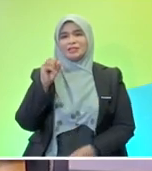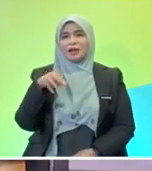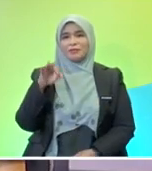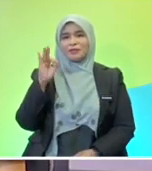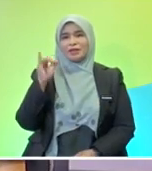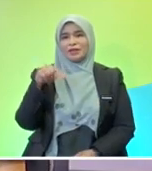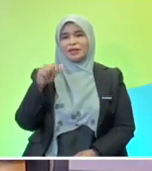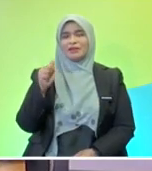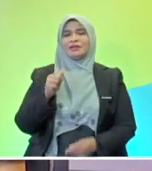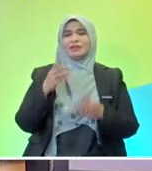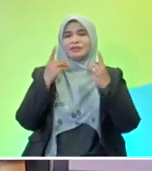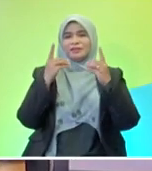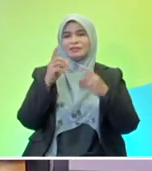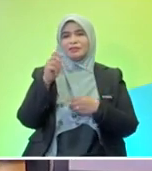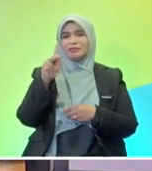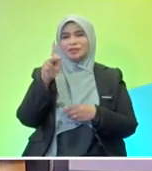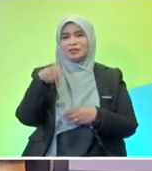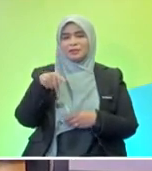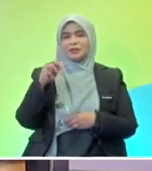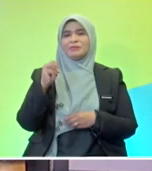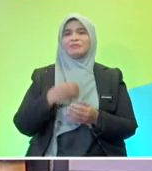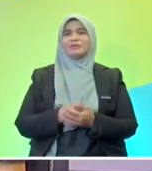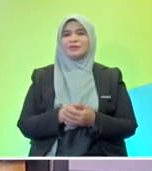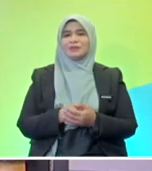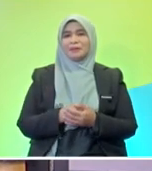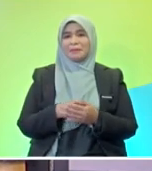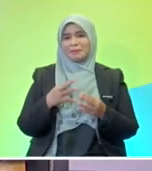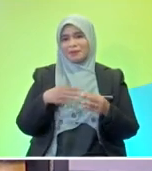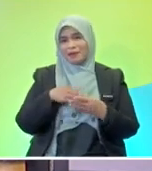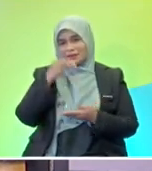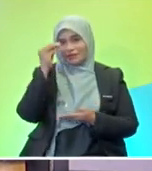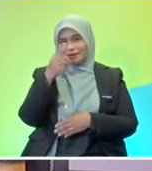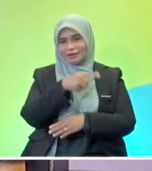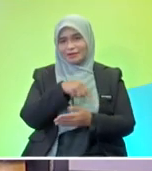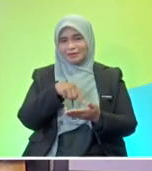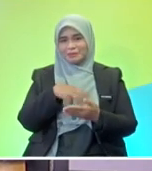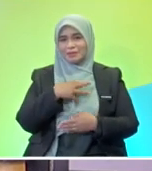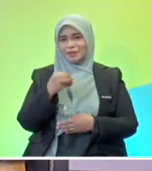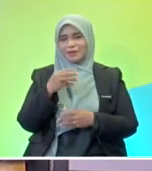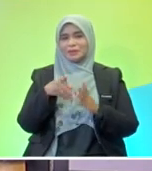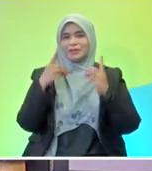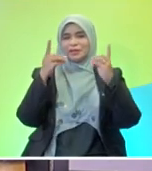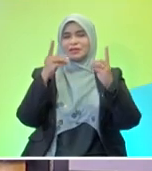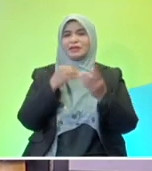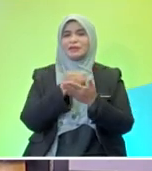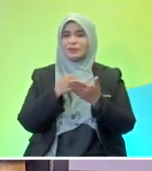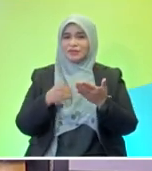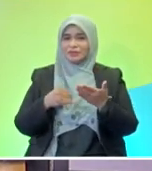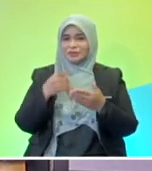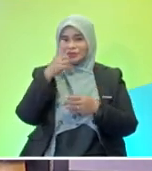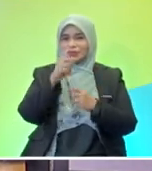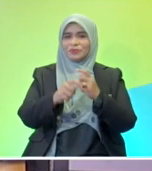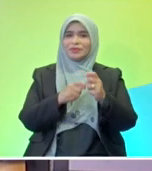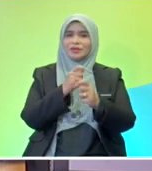Didik TV KPM dan mata pelajaran kita menarik tahu hari ini, iaitu pendidikan seni visual bagi tahun